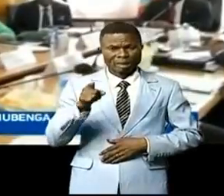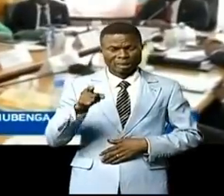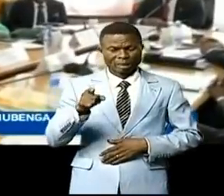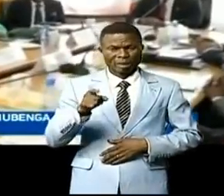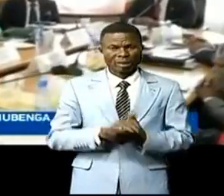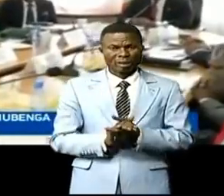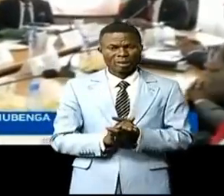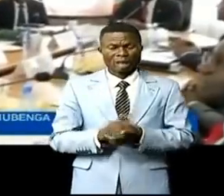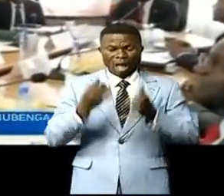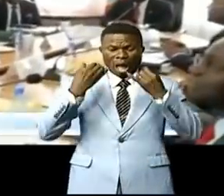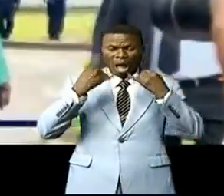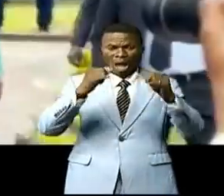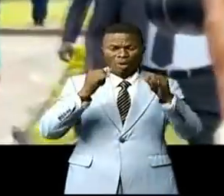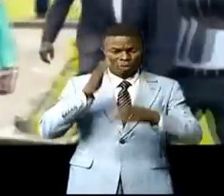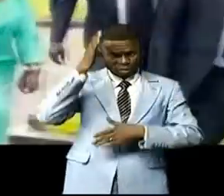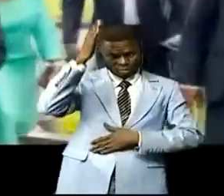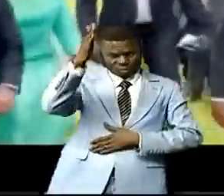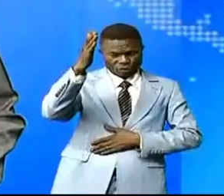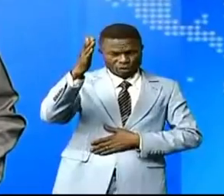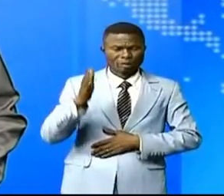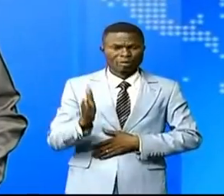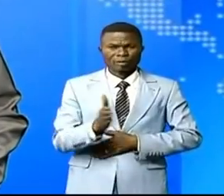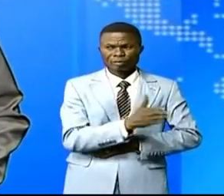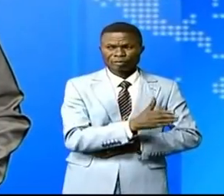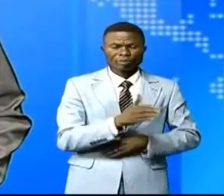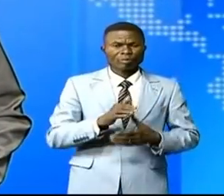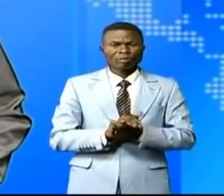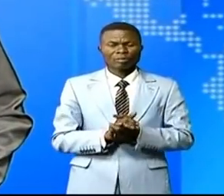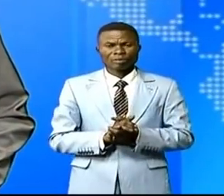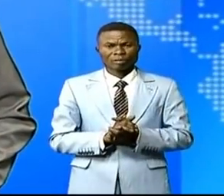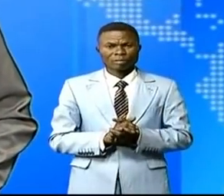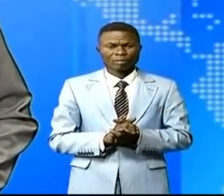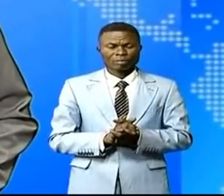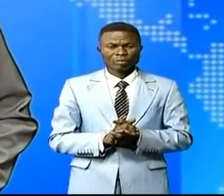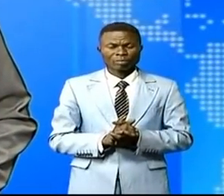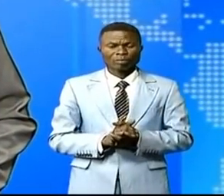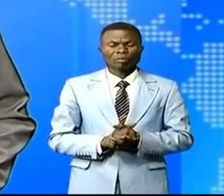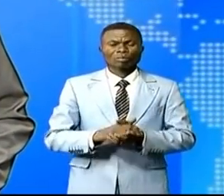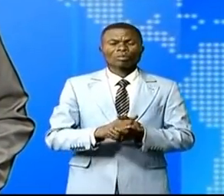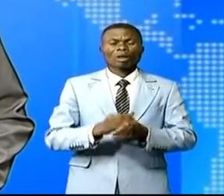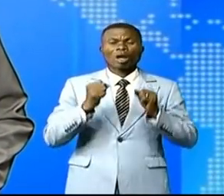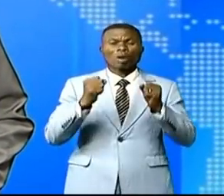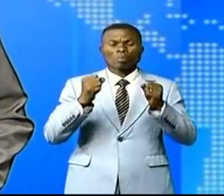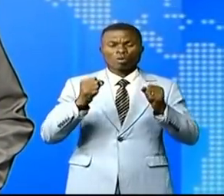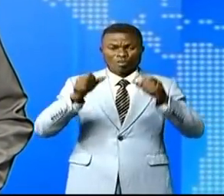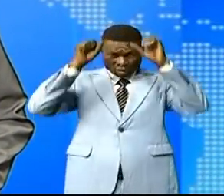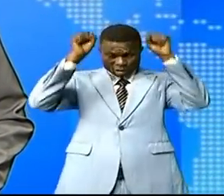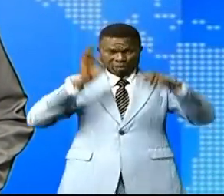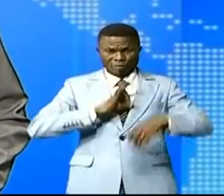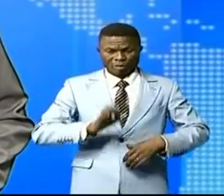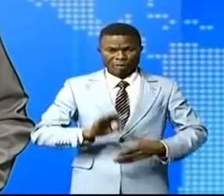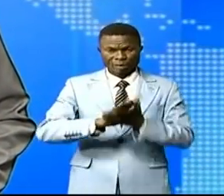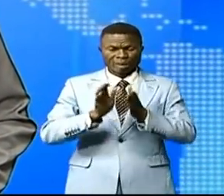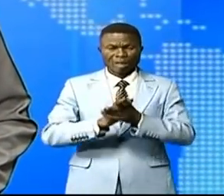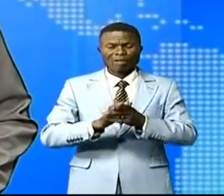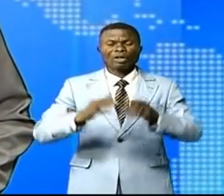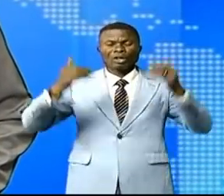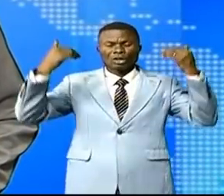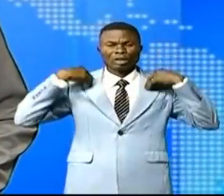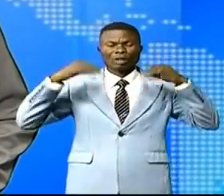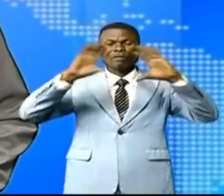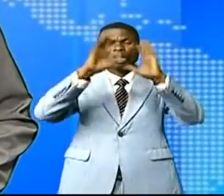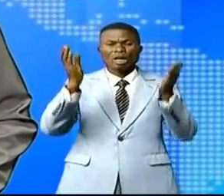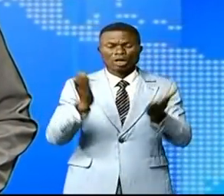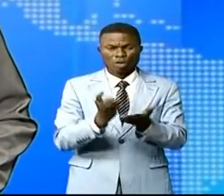seront communiquées dans les prochains jours. La mandature du chef de l'État à la tête de la communauté économique des États